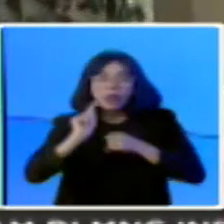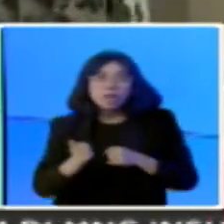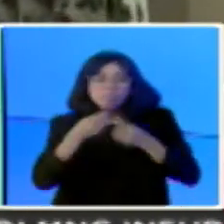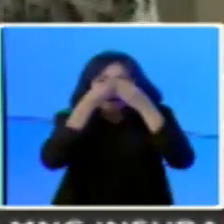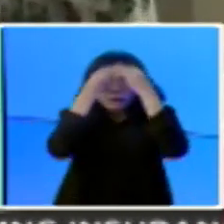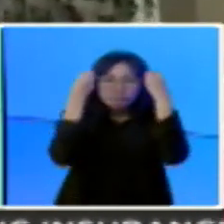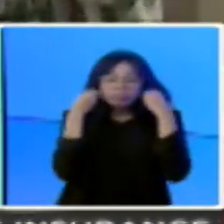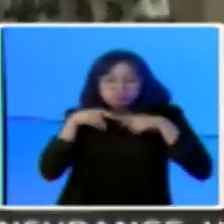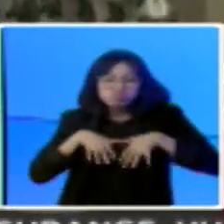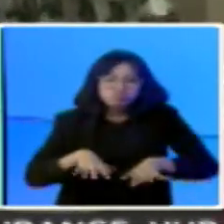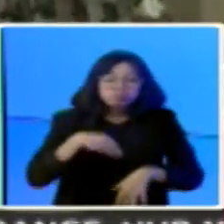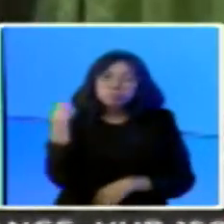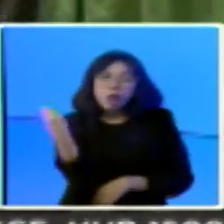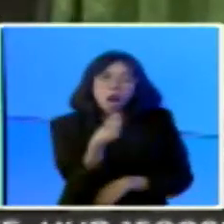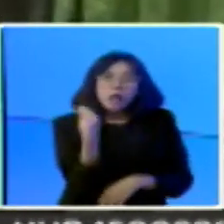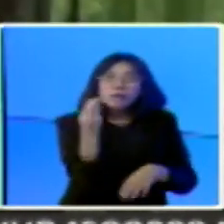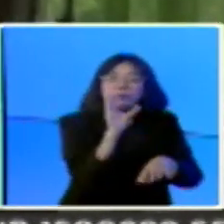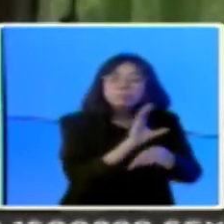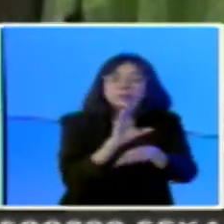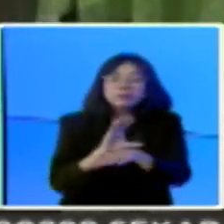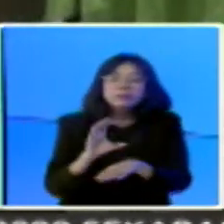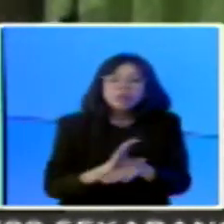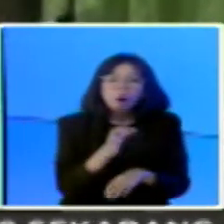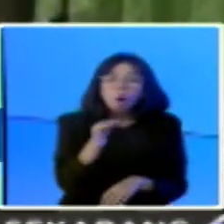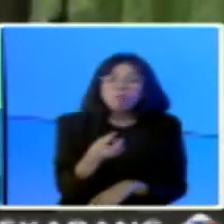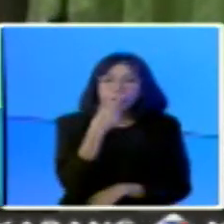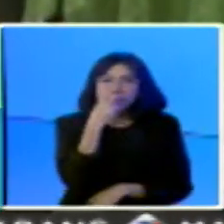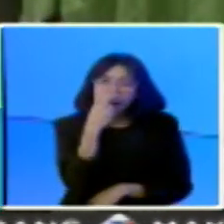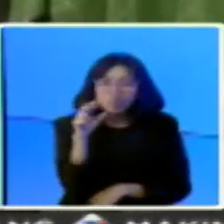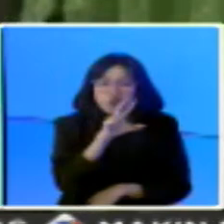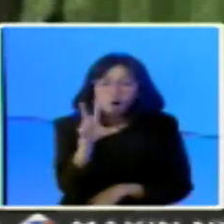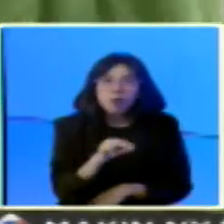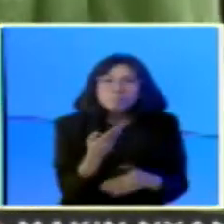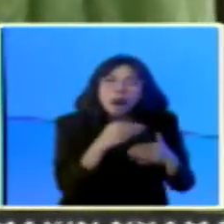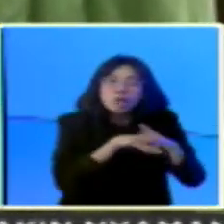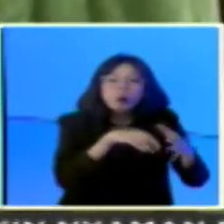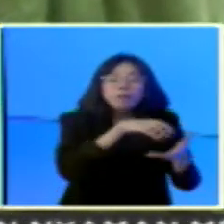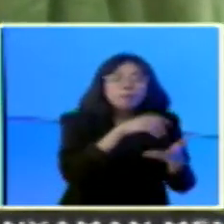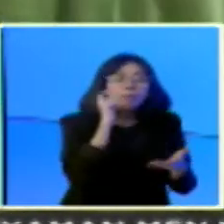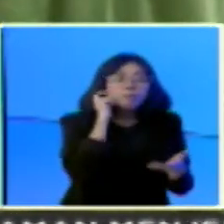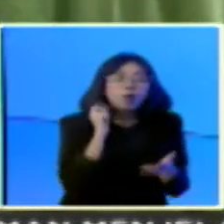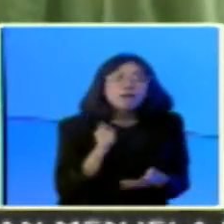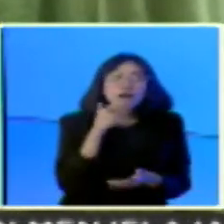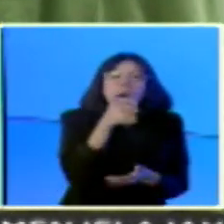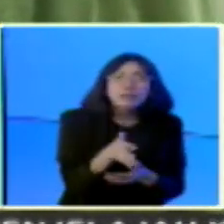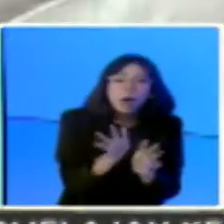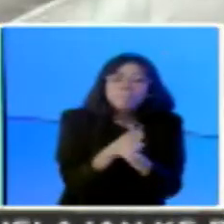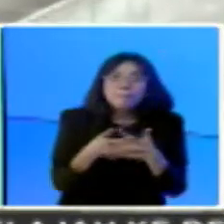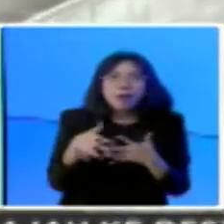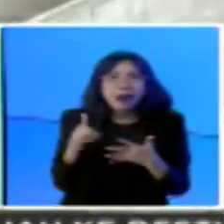pakaian muslimah ini berkeliaran di masjid-masjid di Kota Bandung, Jawa Barat, di area perempuan dan menghadiri pengajian khusus